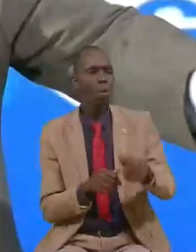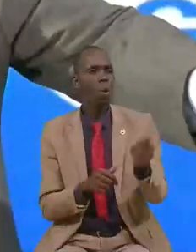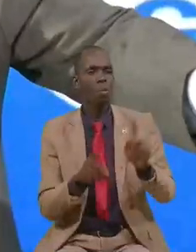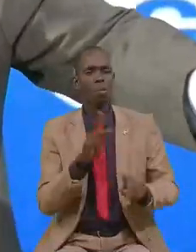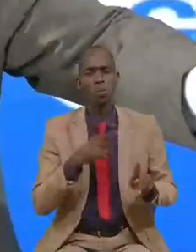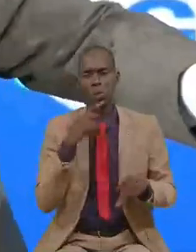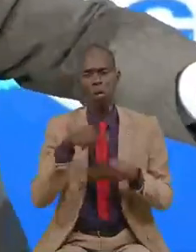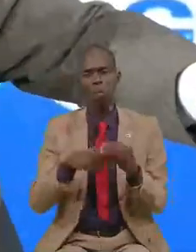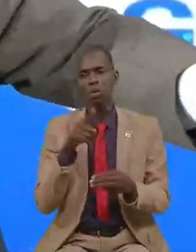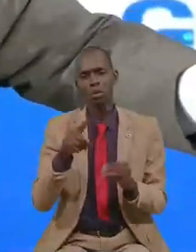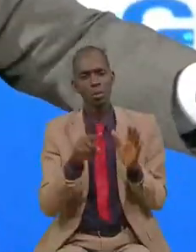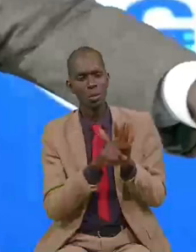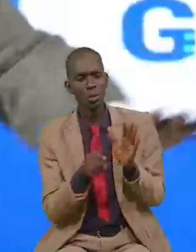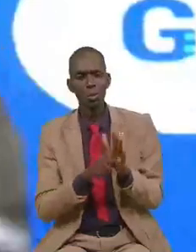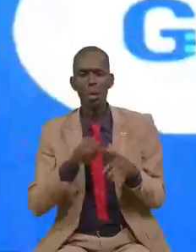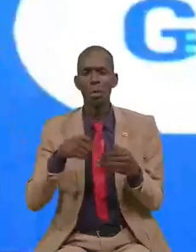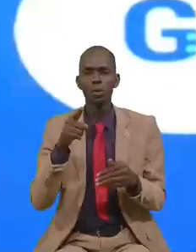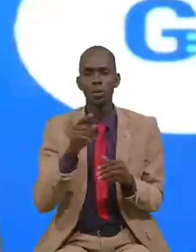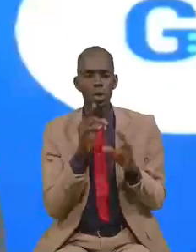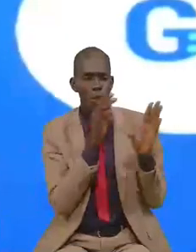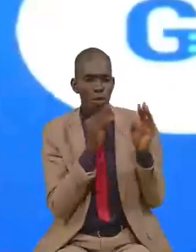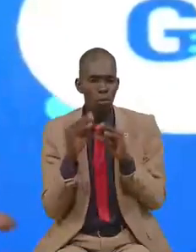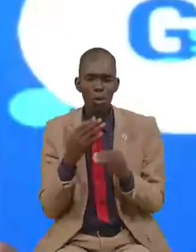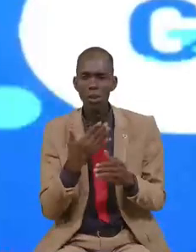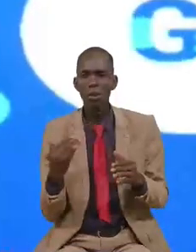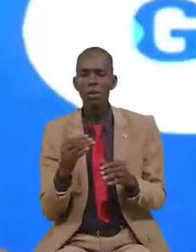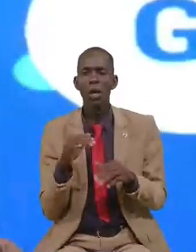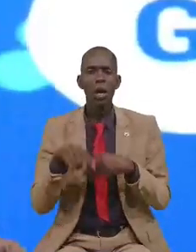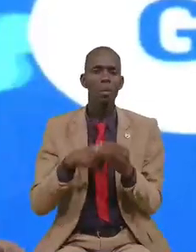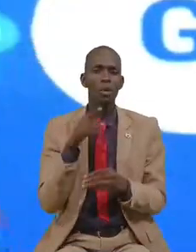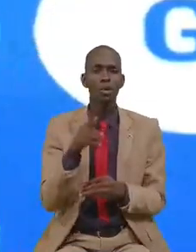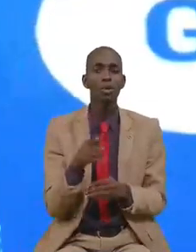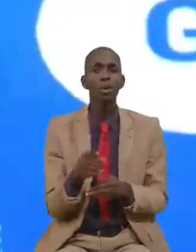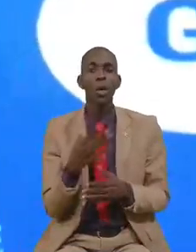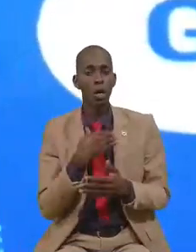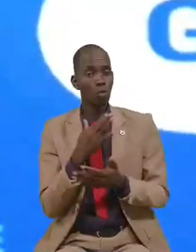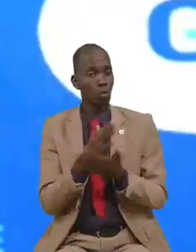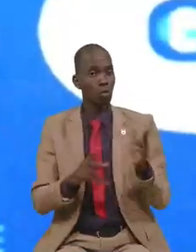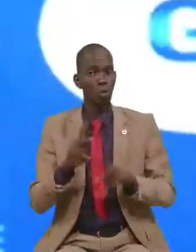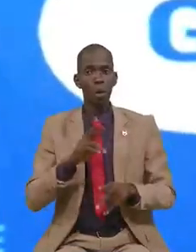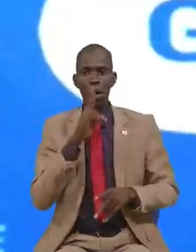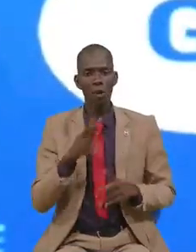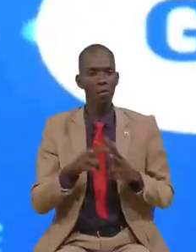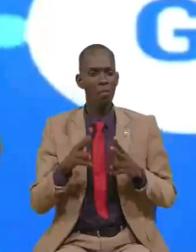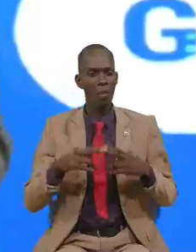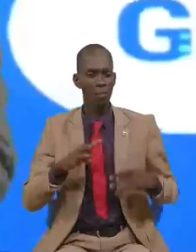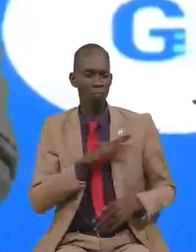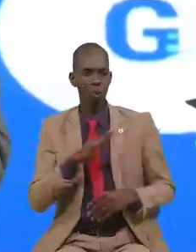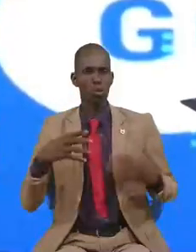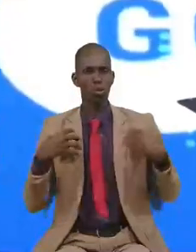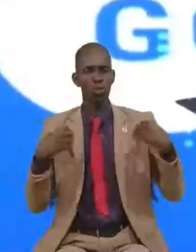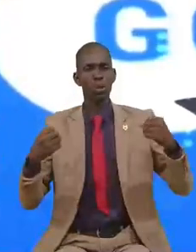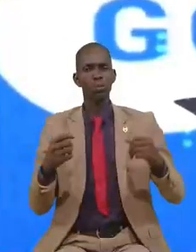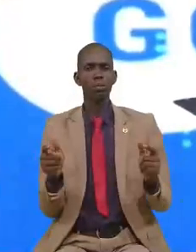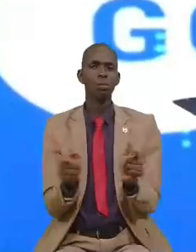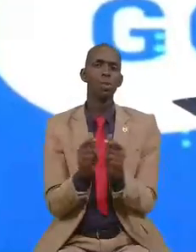les commérages qu'on trimballe sur toi et les choses qu'ils disent tout le temps. Et il y en a qui sont audacieux et qui viennent vers toi et disent,